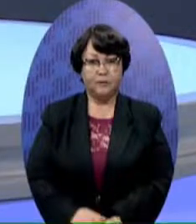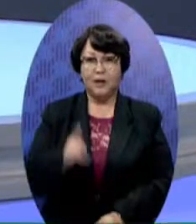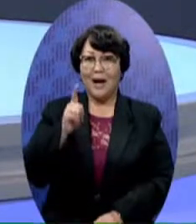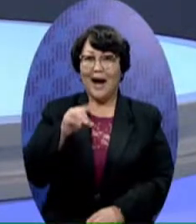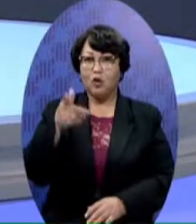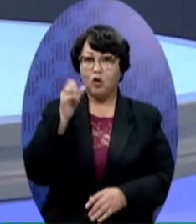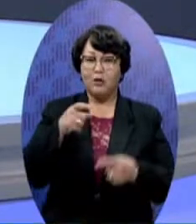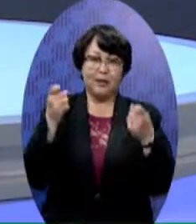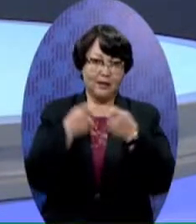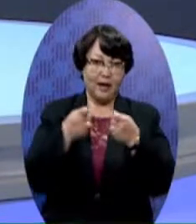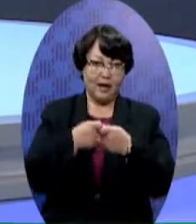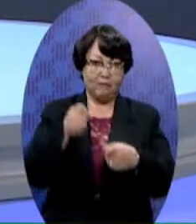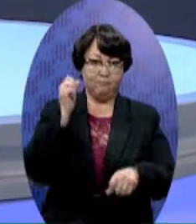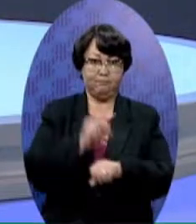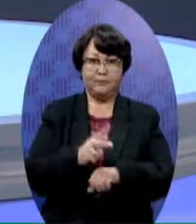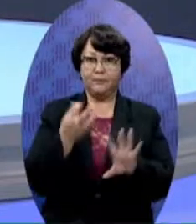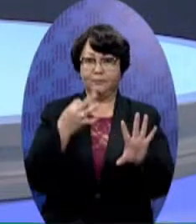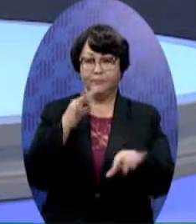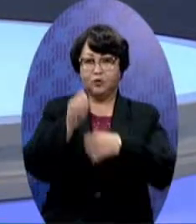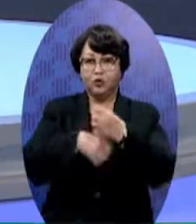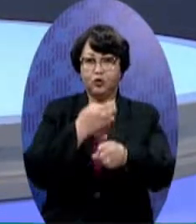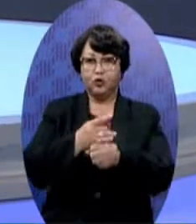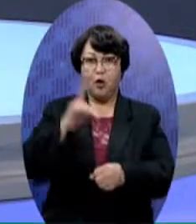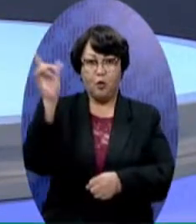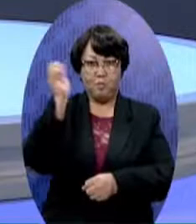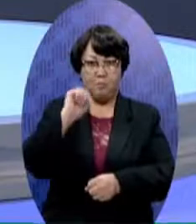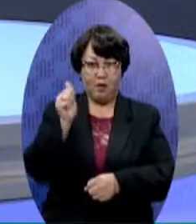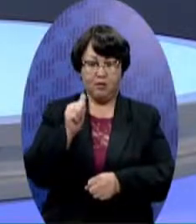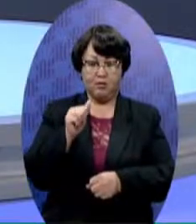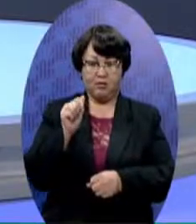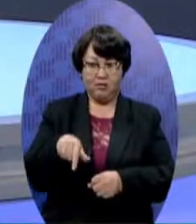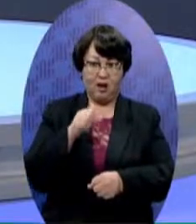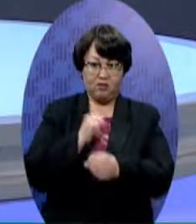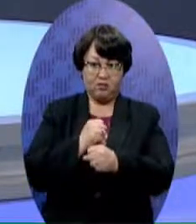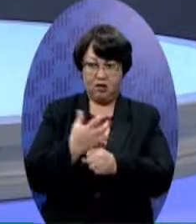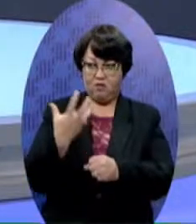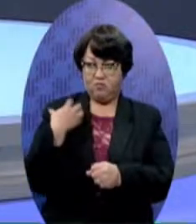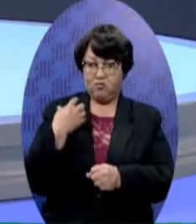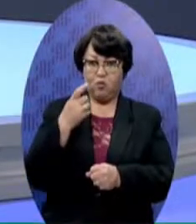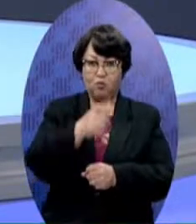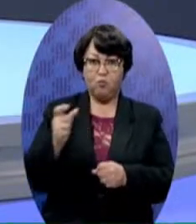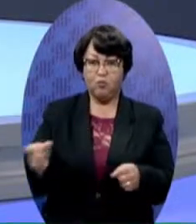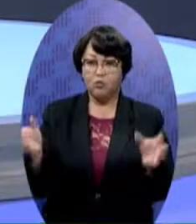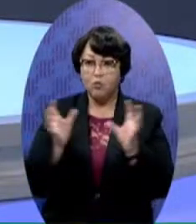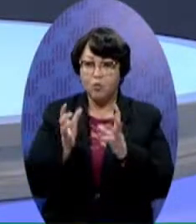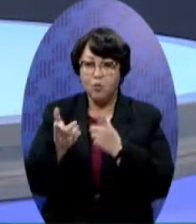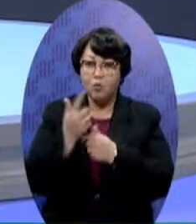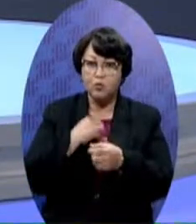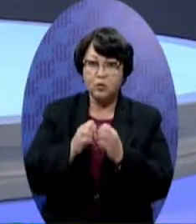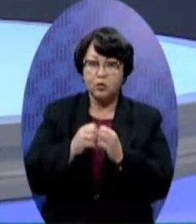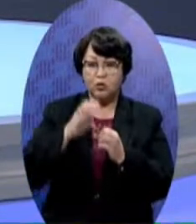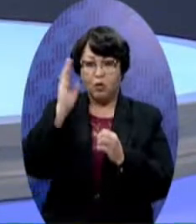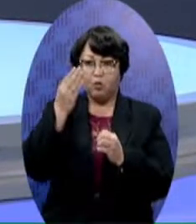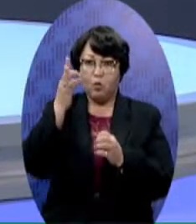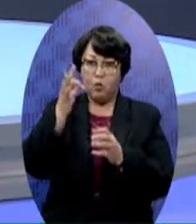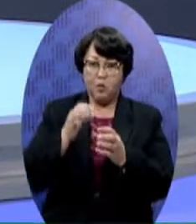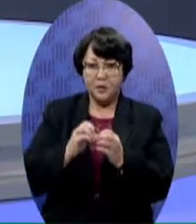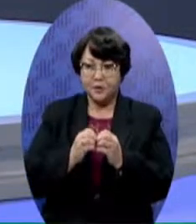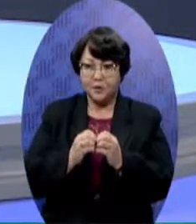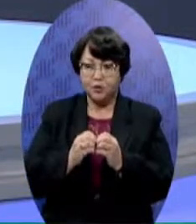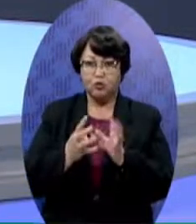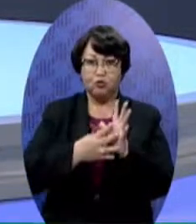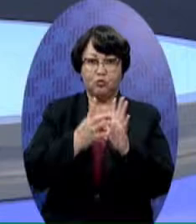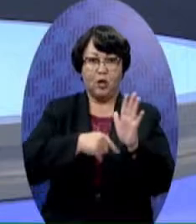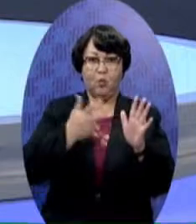Халхын голын дайны ялалтын 80 жилийн яг тэмдэглэх ажлын хэсэг хурлдлаа. Ажлын хэсгийн дэд хороод хариуцсан ажлыг тодорхой хуваар гүйцэтгэж байна. Ирэх 9-р сарын 3